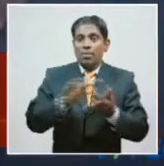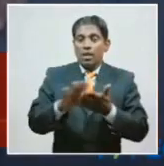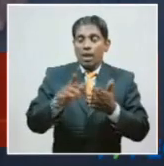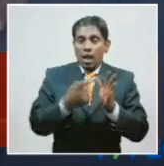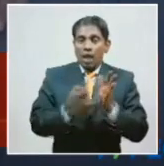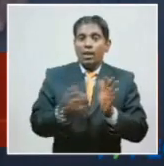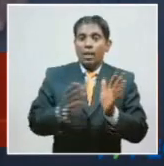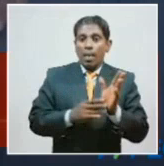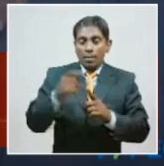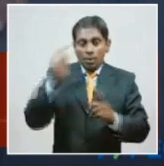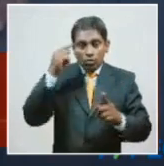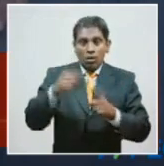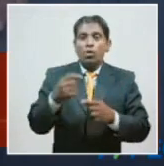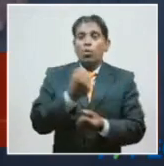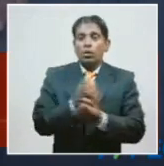හානි සිද්ධ